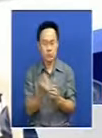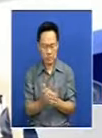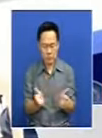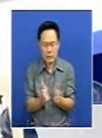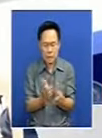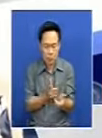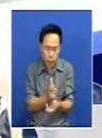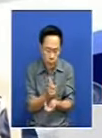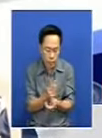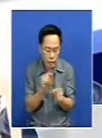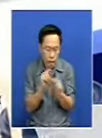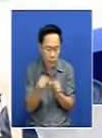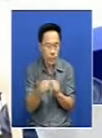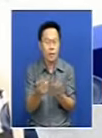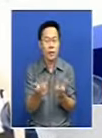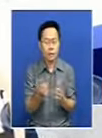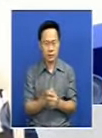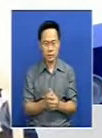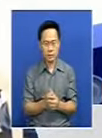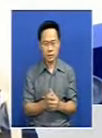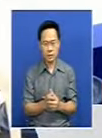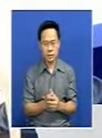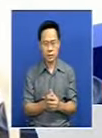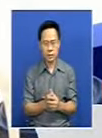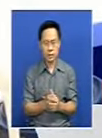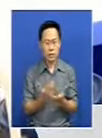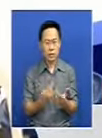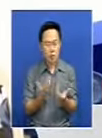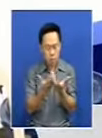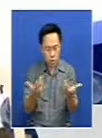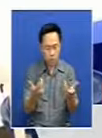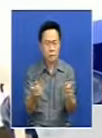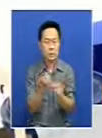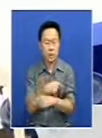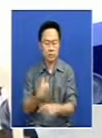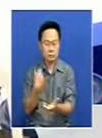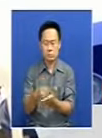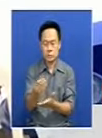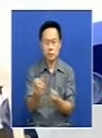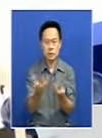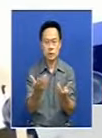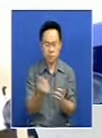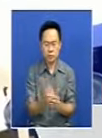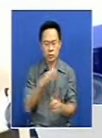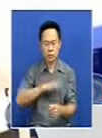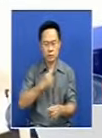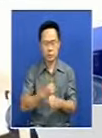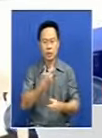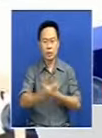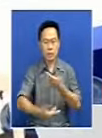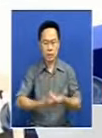ขนาดเล็กลงแล้วก็ใช้อย่างอื่นแทนอะไรประมาณนี้ค่ะก็เลยทำให้ย